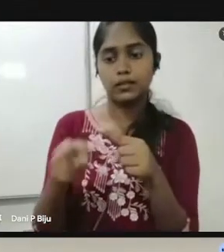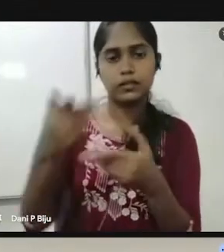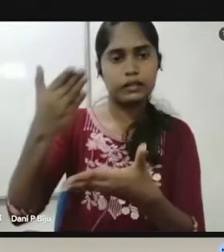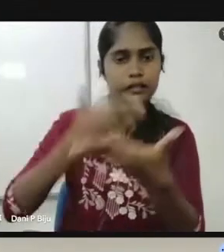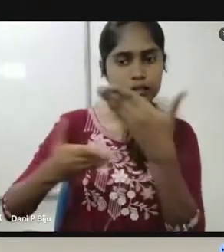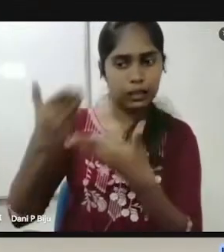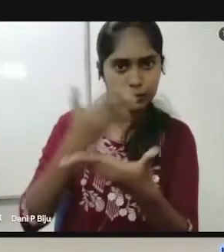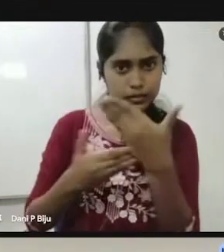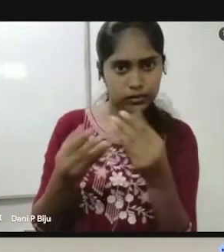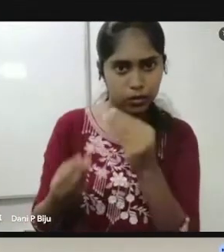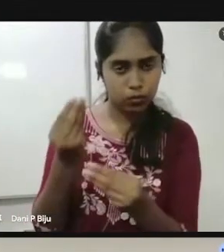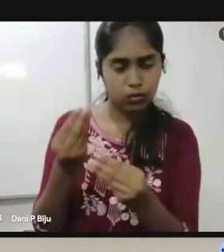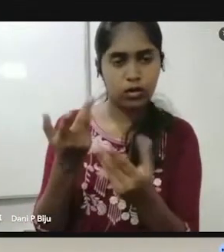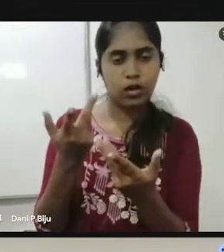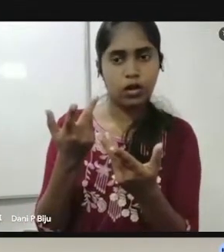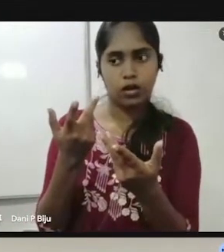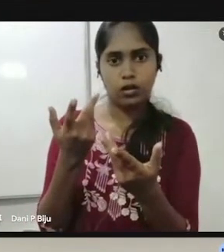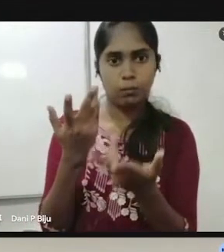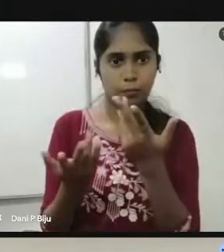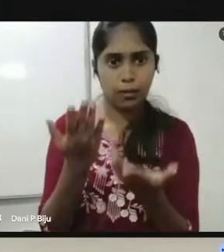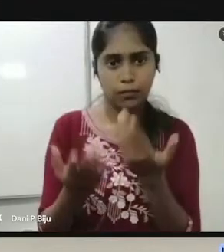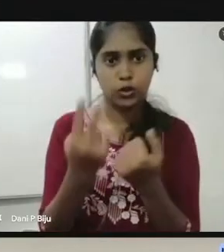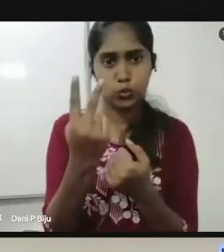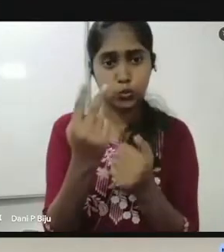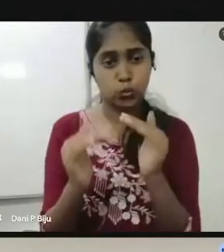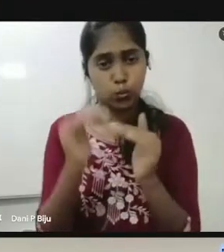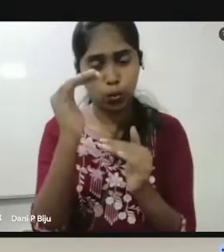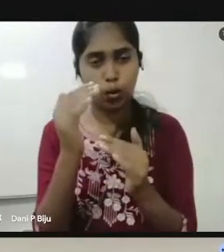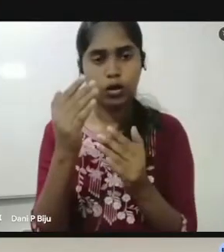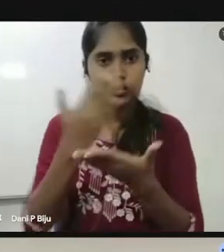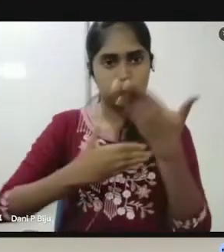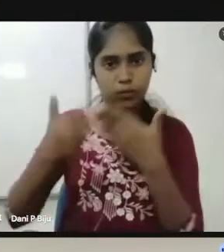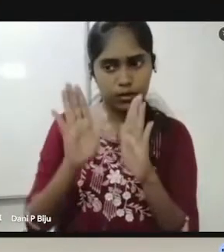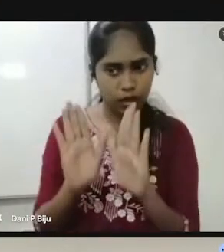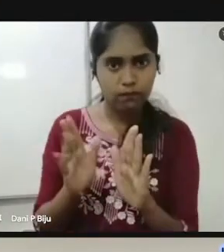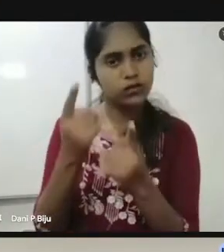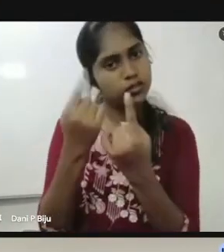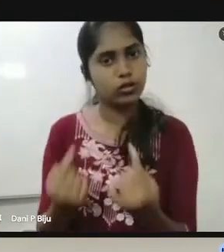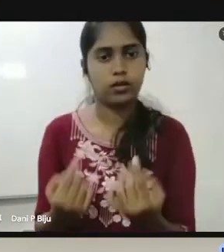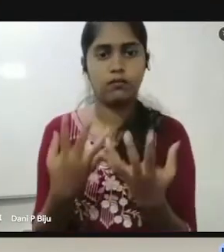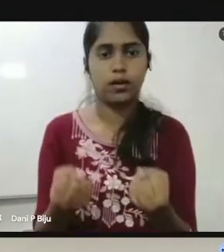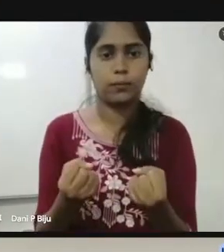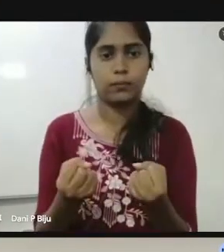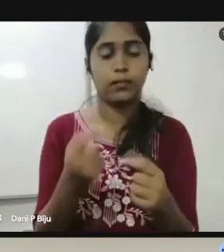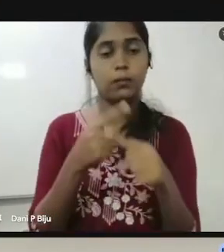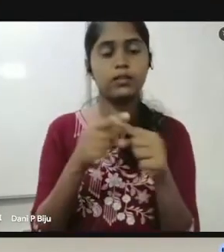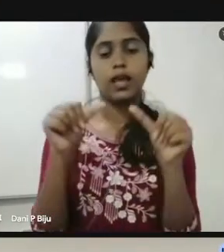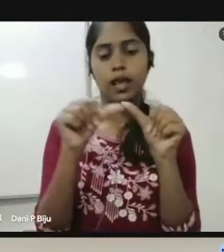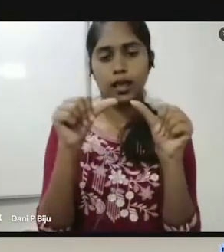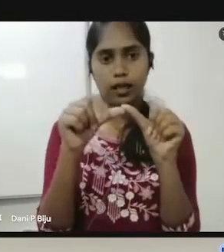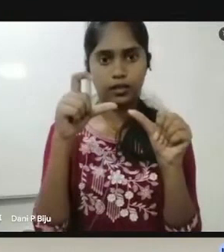എടുക്കുന്നത്. അതേപോലെ നമുക്ക് ഇവർക്കൊരു സിസ്റ്റം, നമ്മളൊരു AC സിസ്റ്റം കൊടുക്കുമ്പോൾ അത് ഉപയോഗിക്കാനായിട്ട്